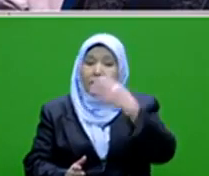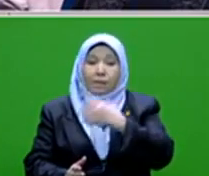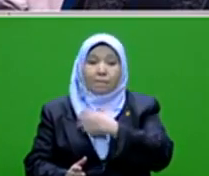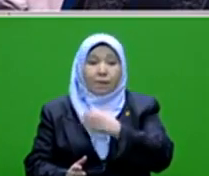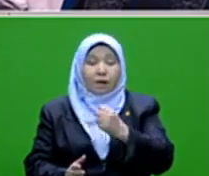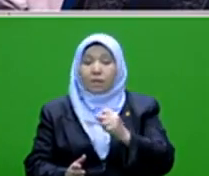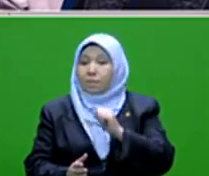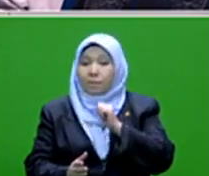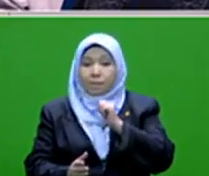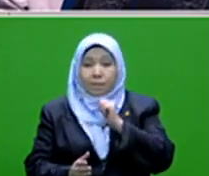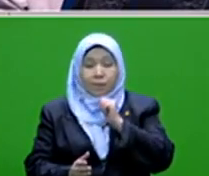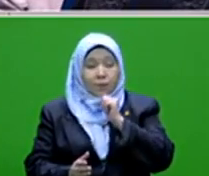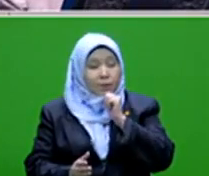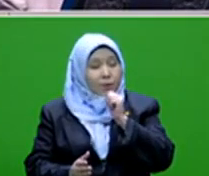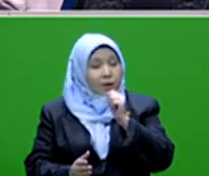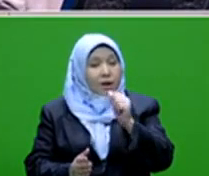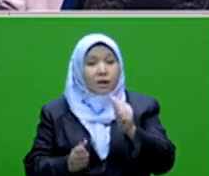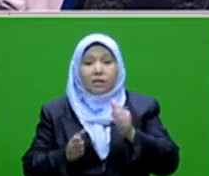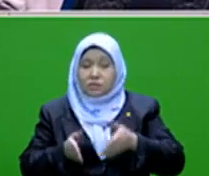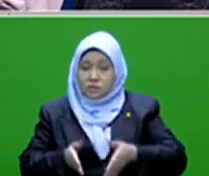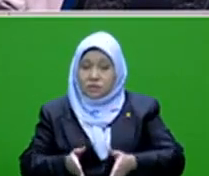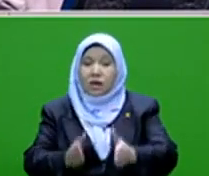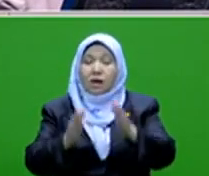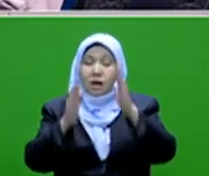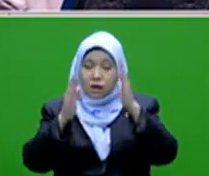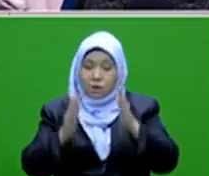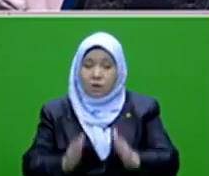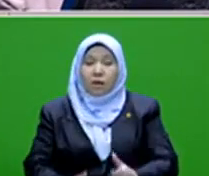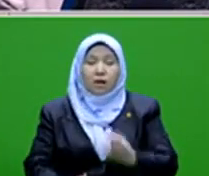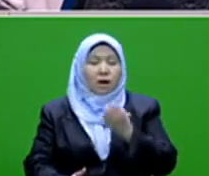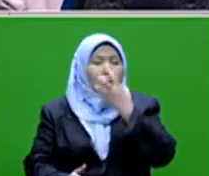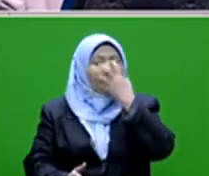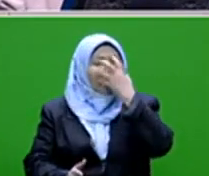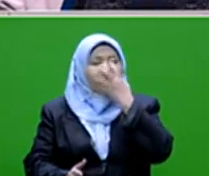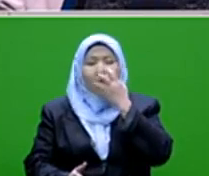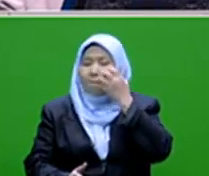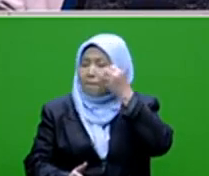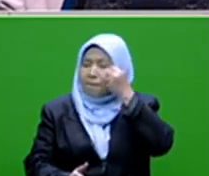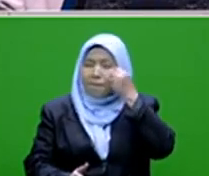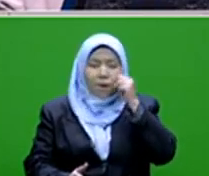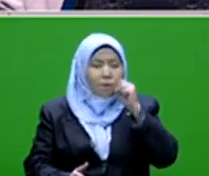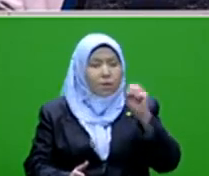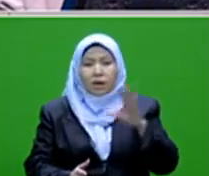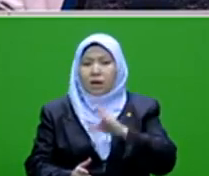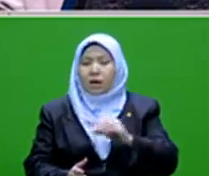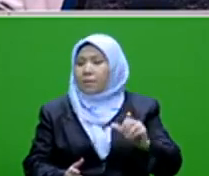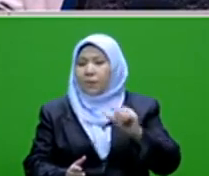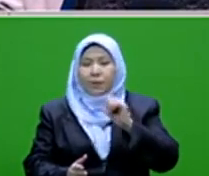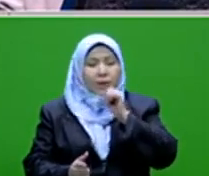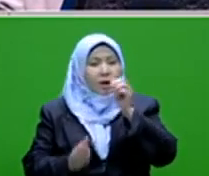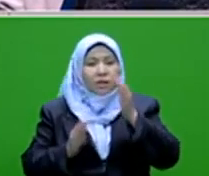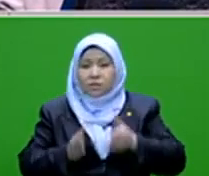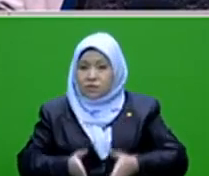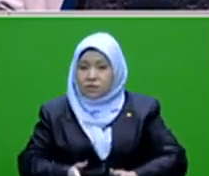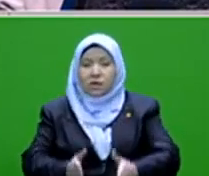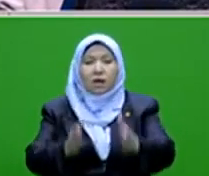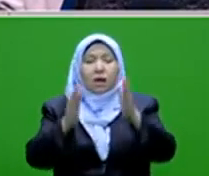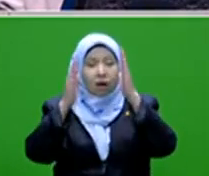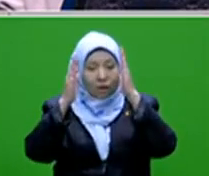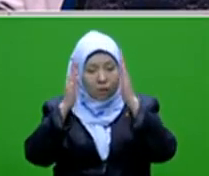عليهم غير المغضوب عليهم ولا